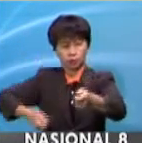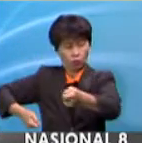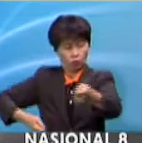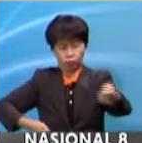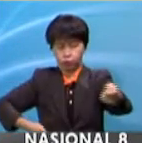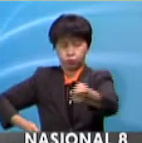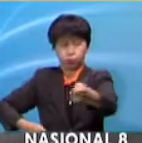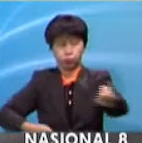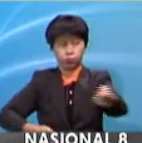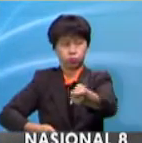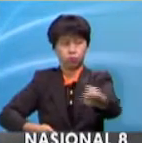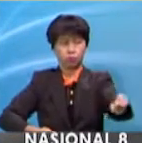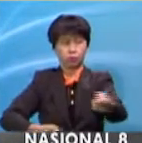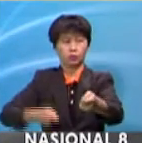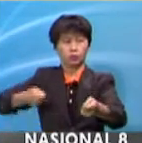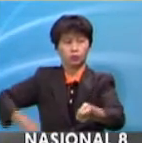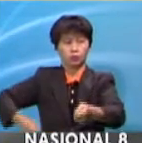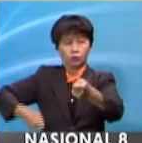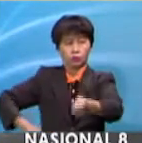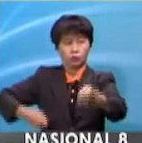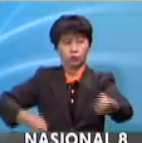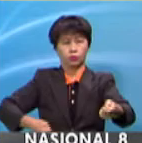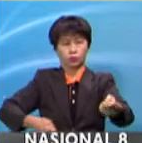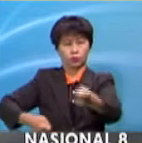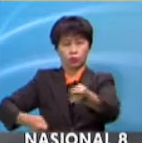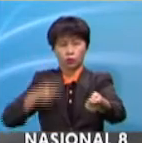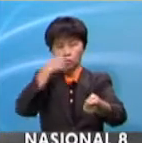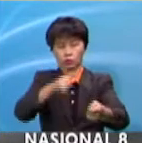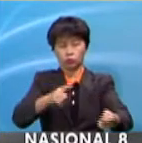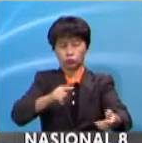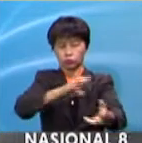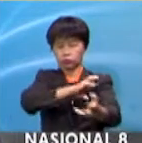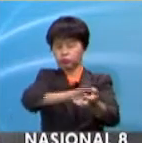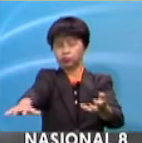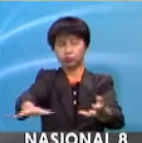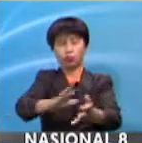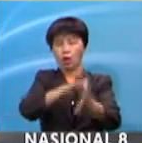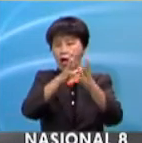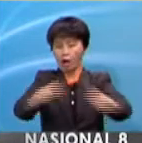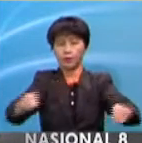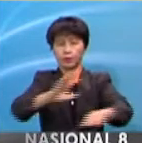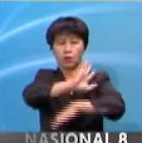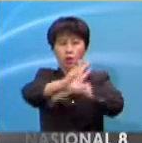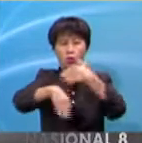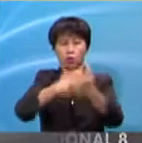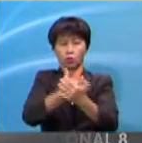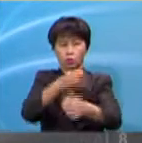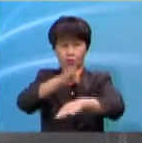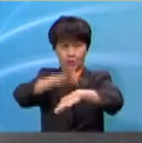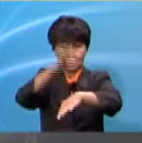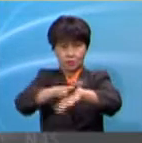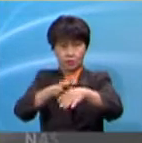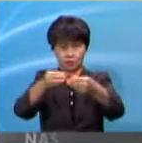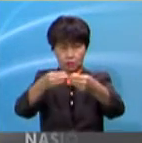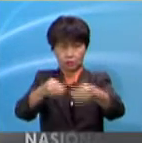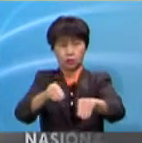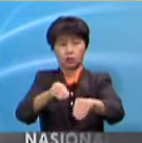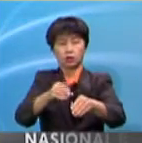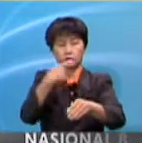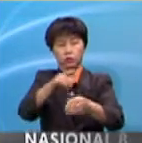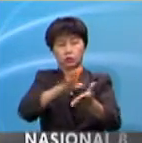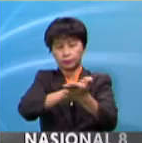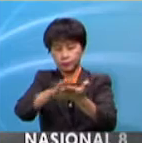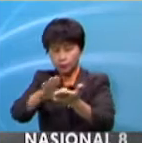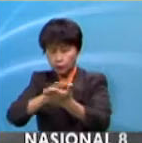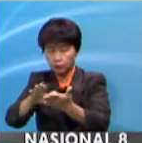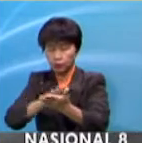Kita tubuh pasukan ini tujuan dia untuk hal denggi inilah. Ya. Mereka jaga kebersihan, buat ceramah, ya,